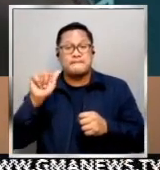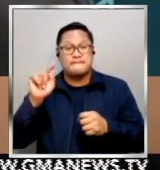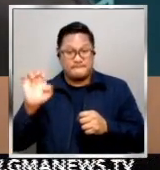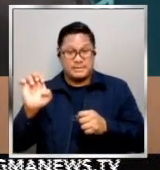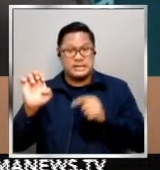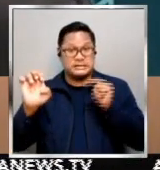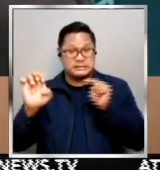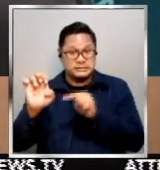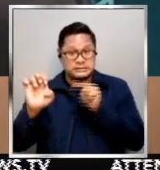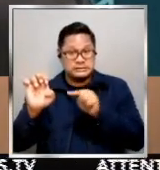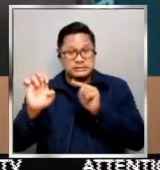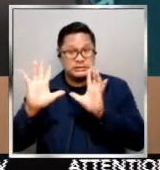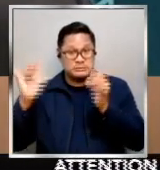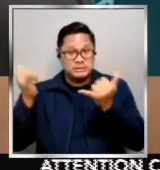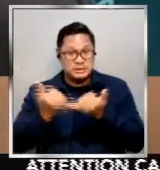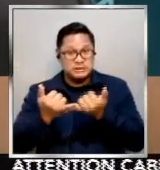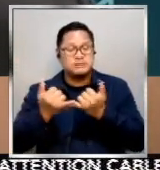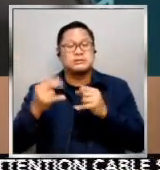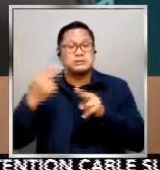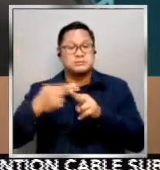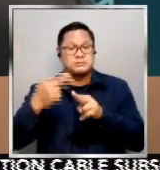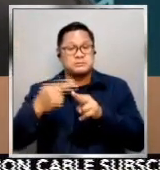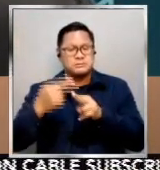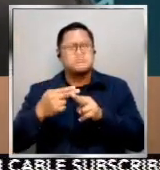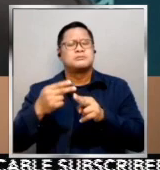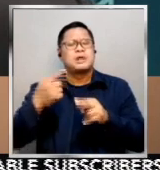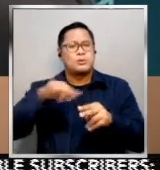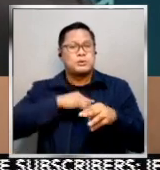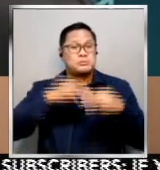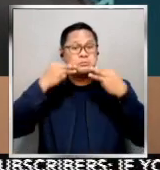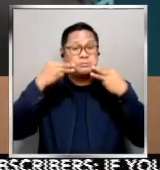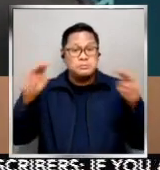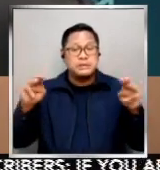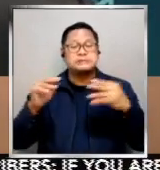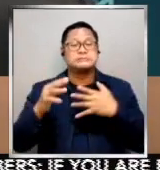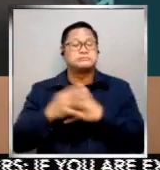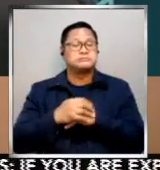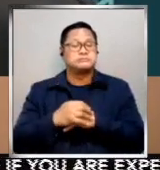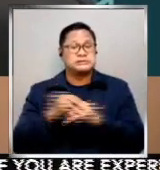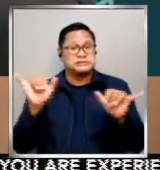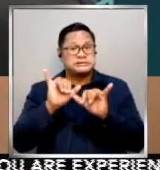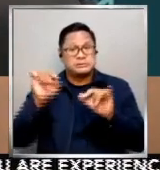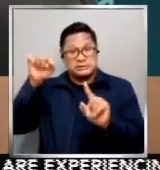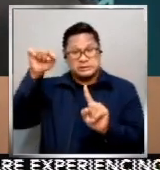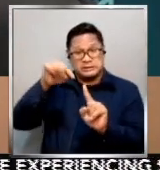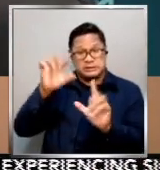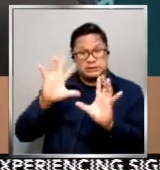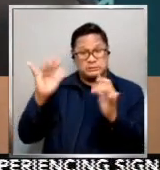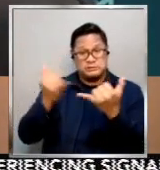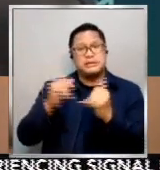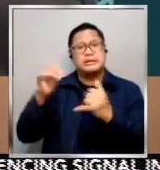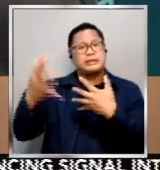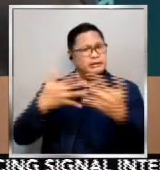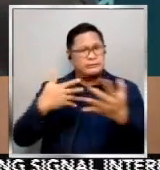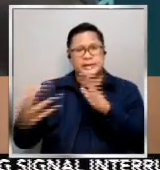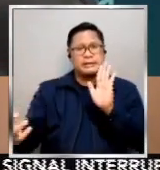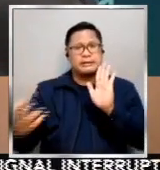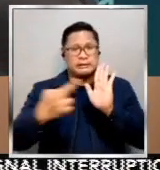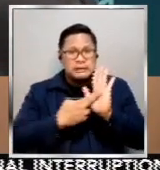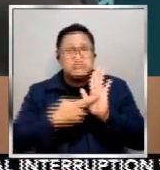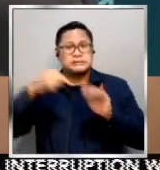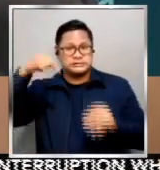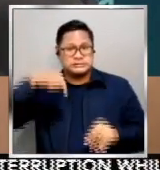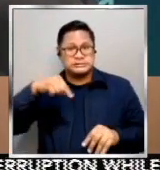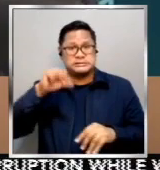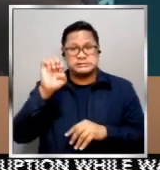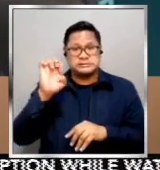ating mensahe, kahit na po ang isang korporasyon ay rehistrado sa atin, ito